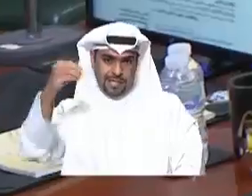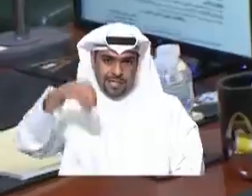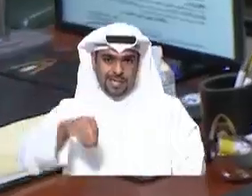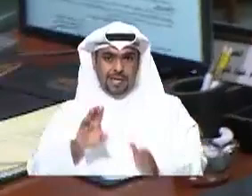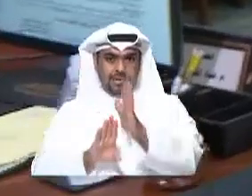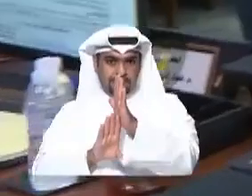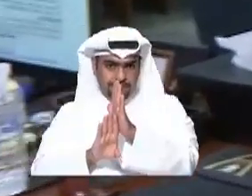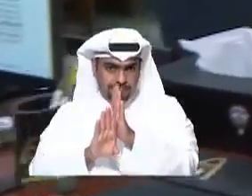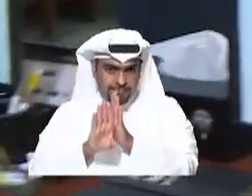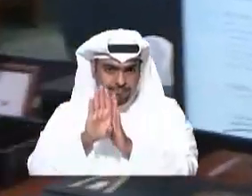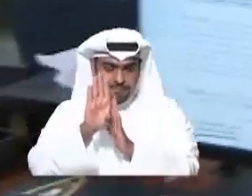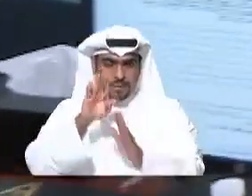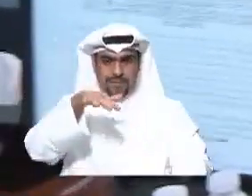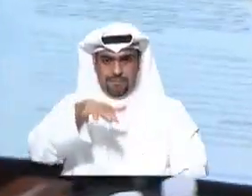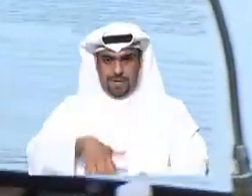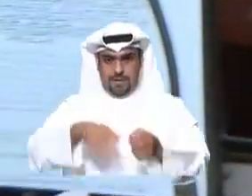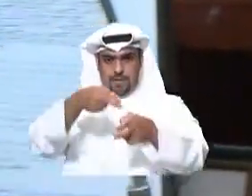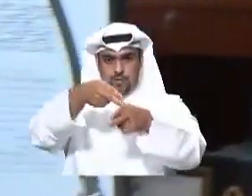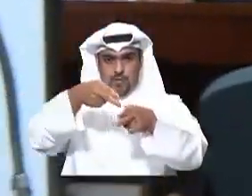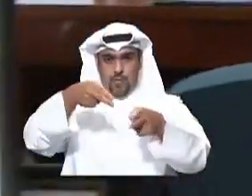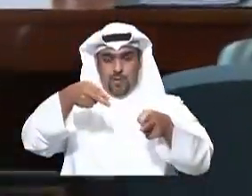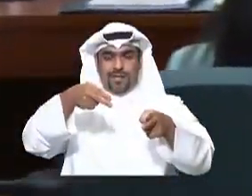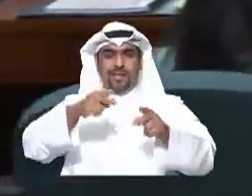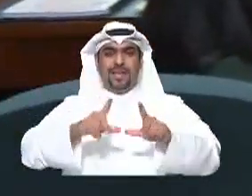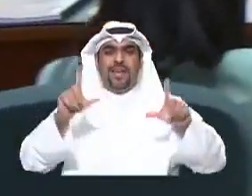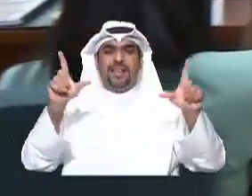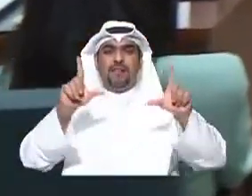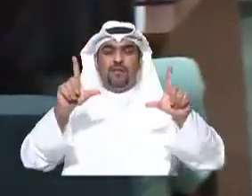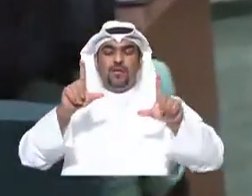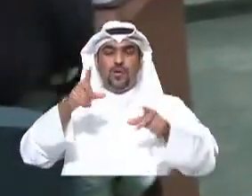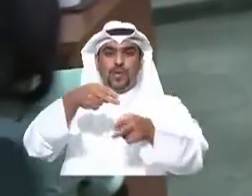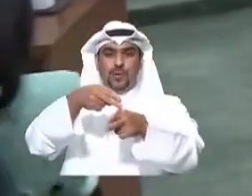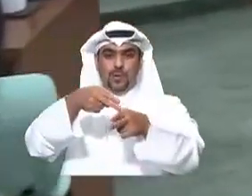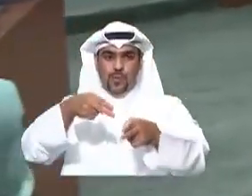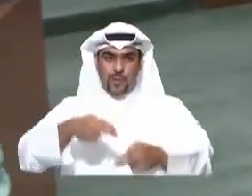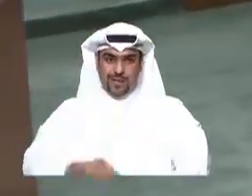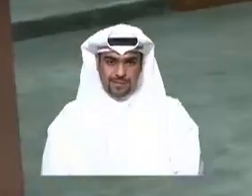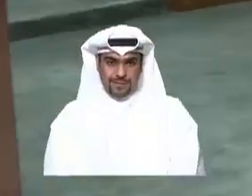الإنجازات في الشأن البلدي. راد الشمري لتلفزيون دولة الكويت.